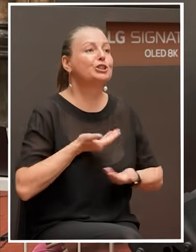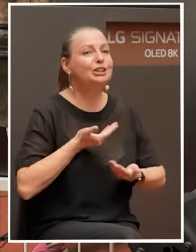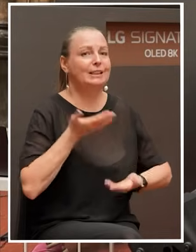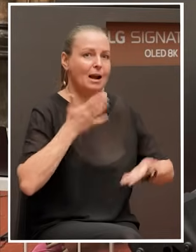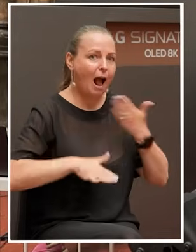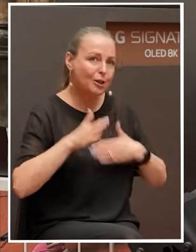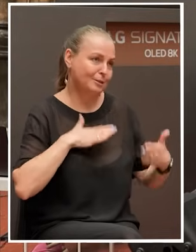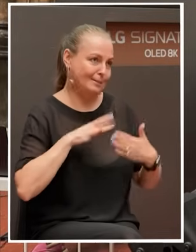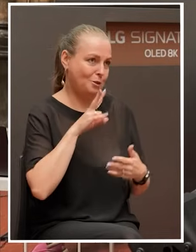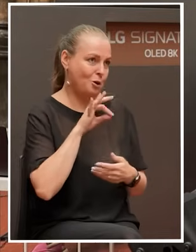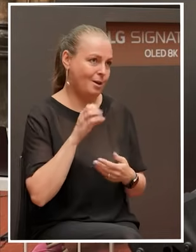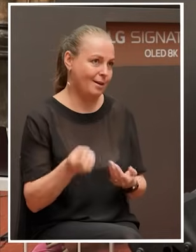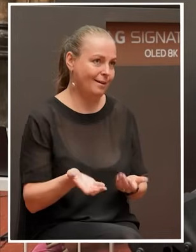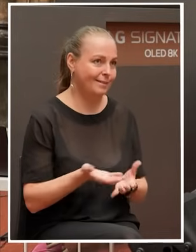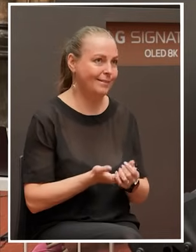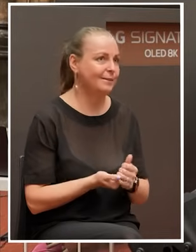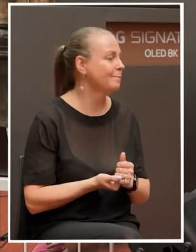жизнерадостное.